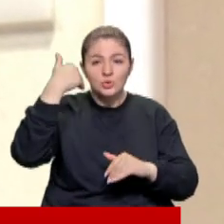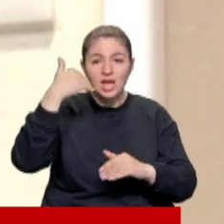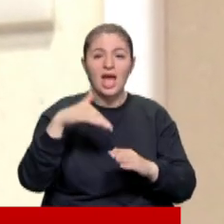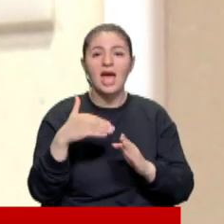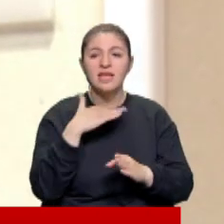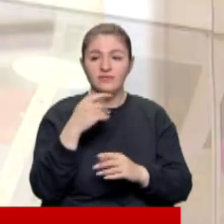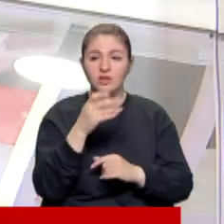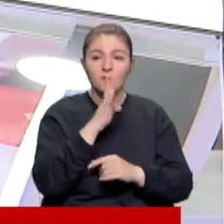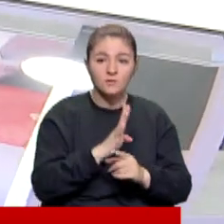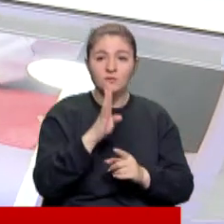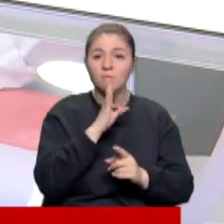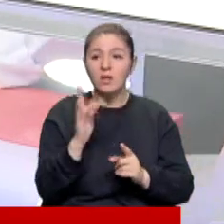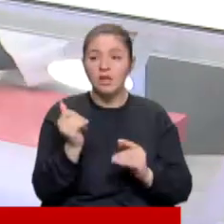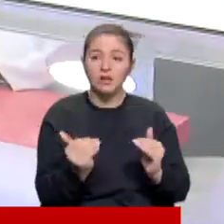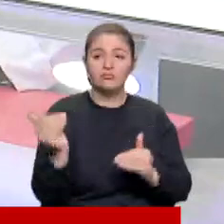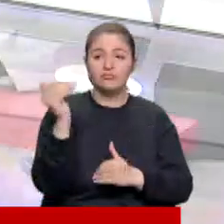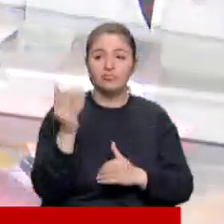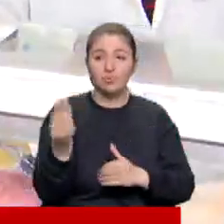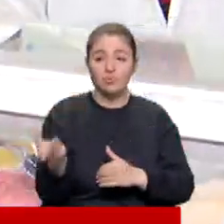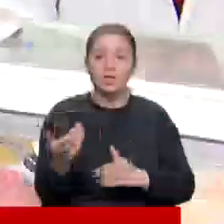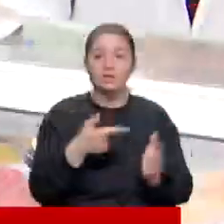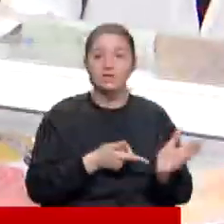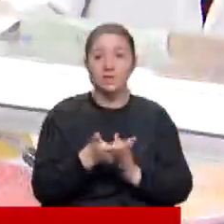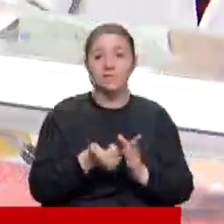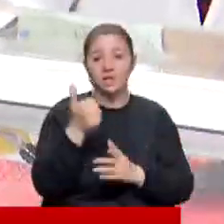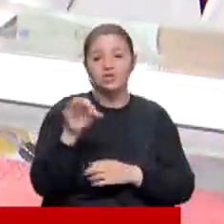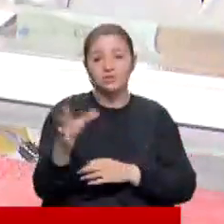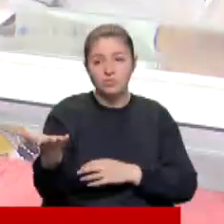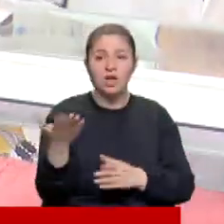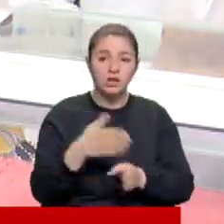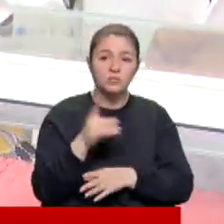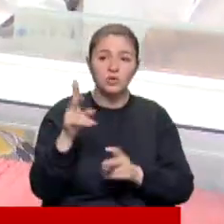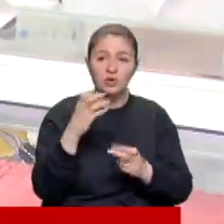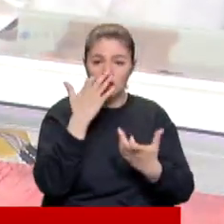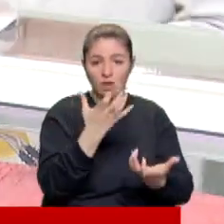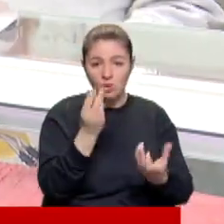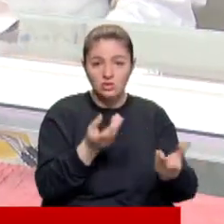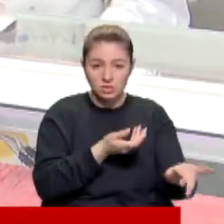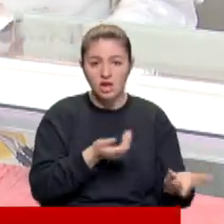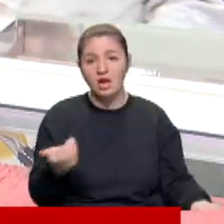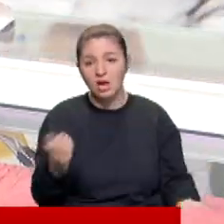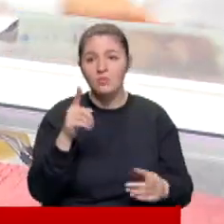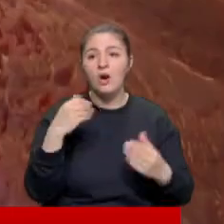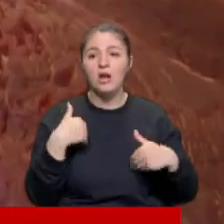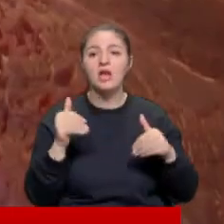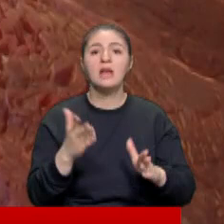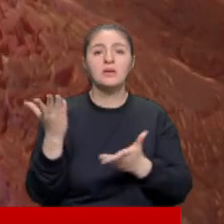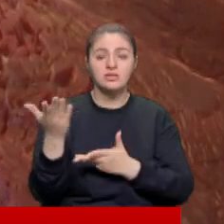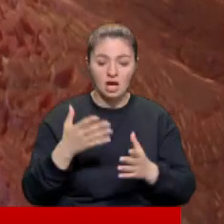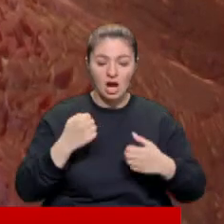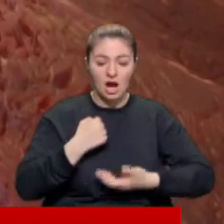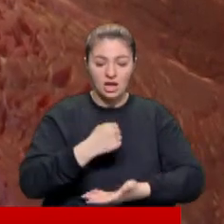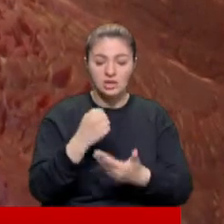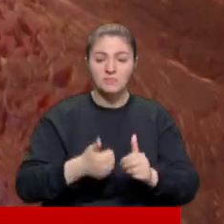fiyatı 400 liradan 450 liraya yükseldi. Tarım Bakanı şimdi aslında bu konuda biraz ilgilenmiş olsa bu duruma gelmeyiz. Hazine